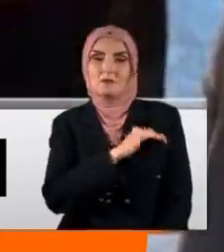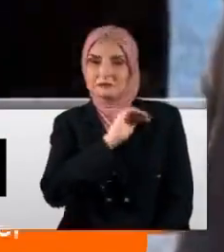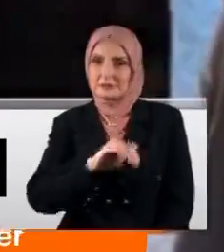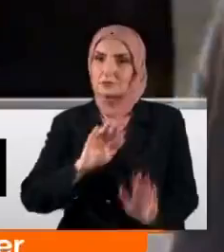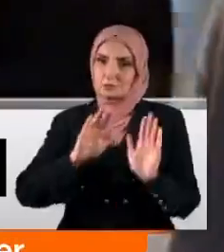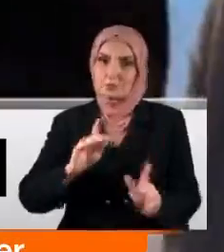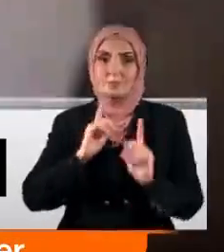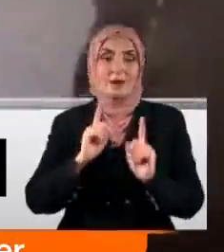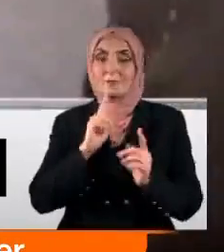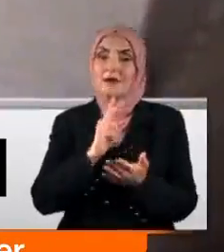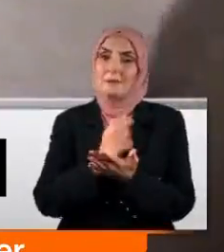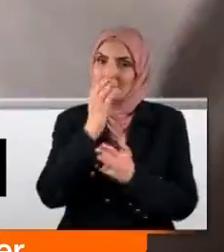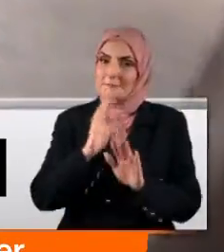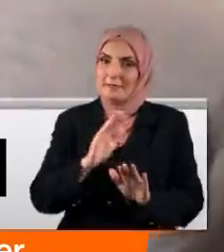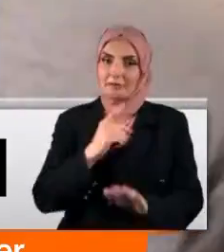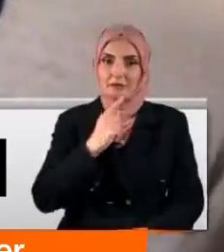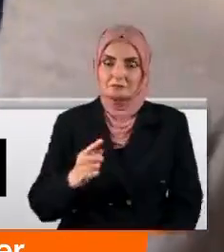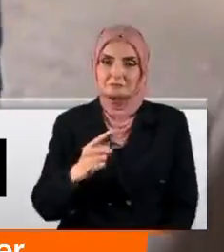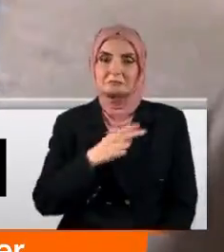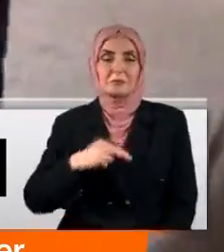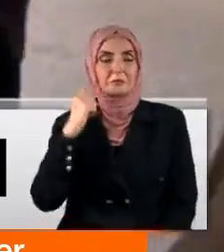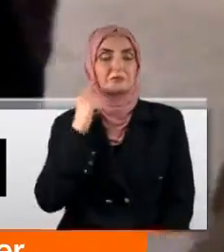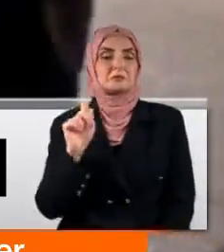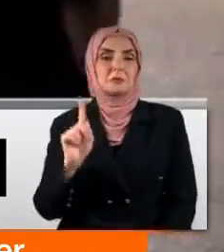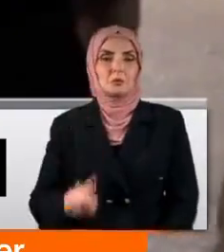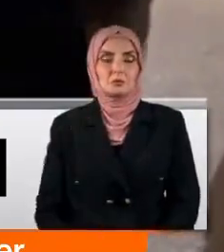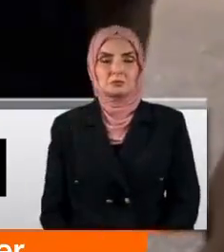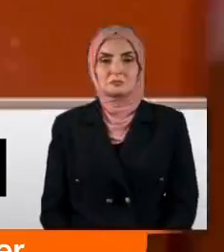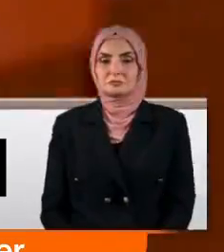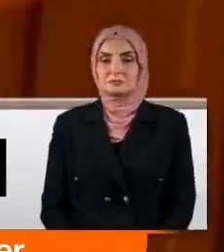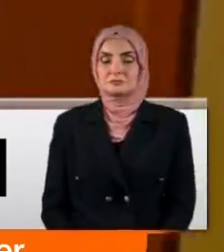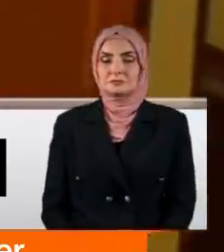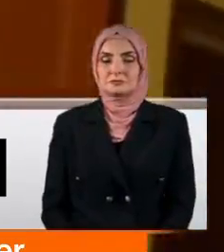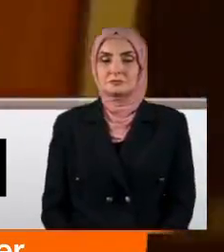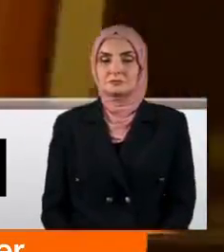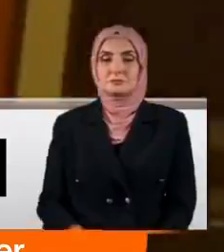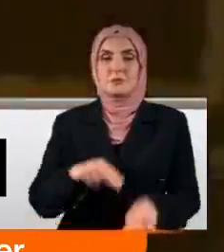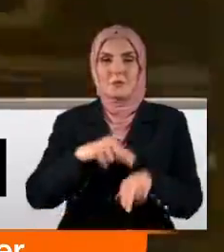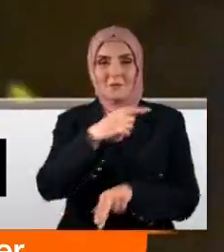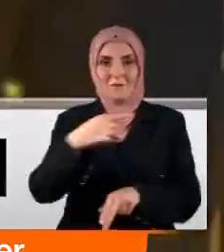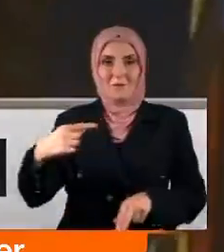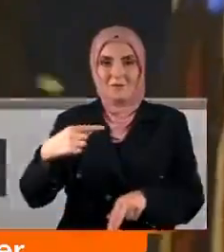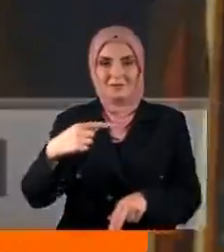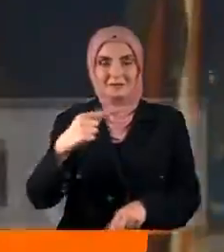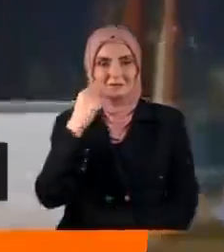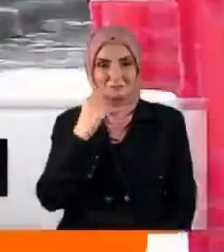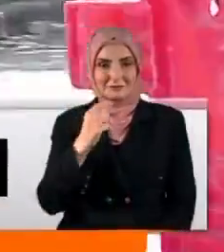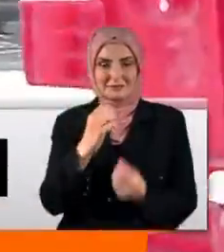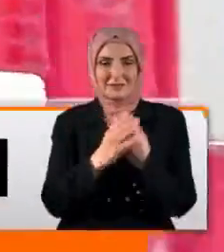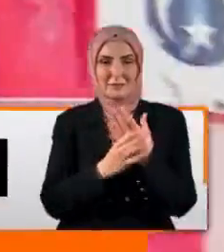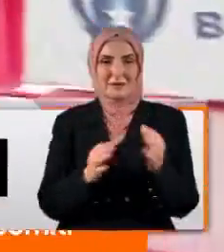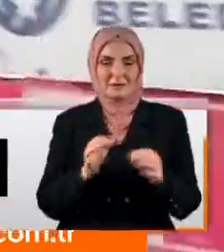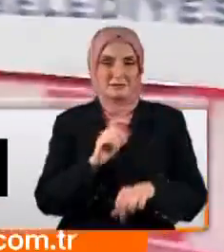kadar ekip diye bir şey yaptı. Anlamadan ekip varken de doğru olan yapılsa ne kadar güzel olur. Konteyner sabaha karşı apar topar